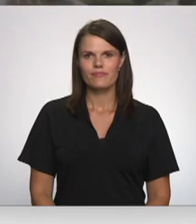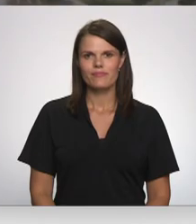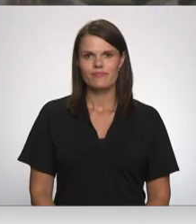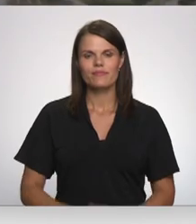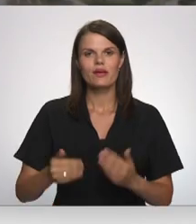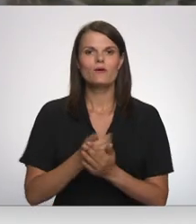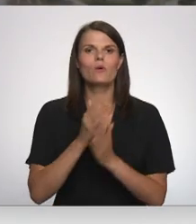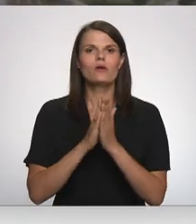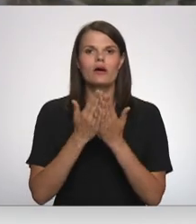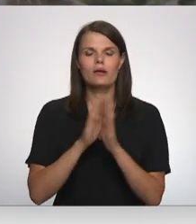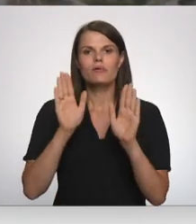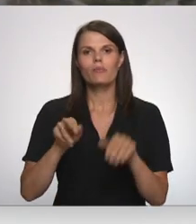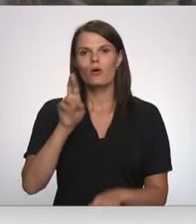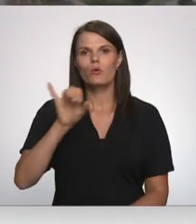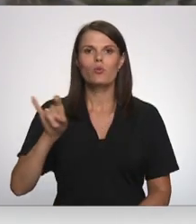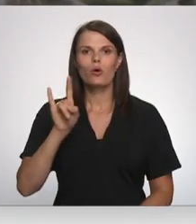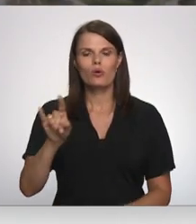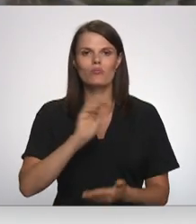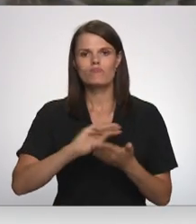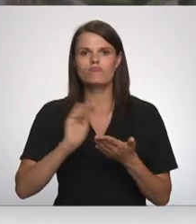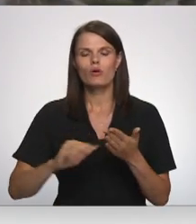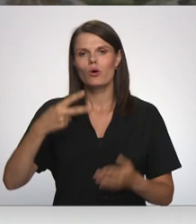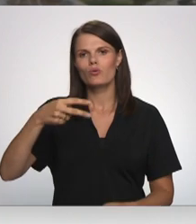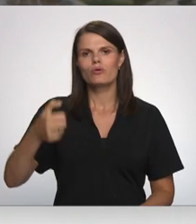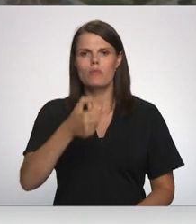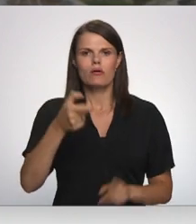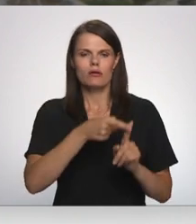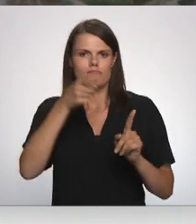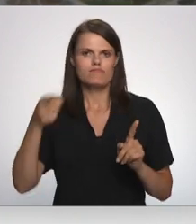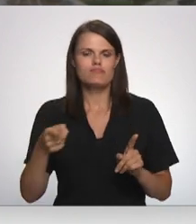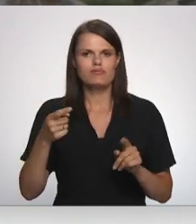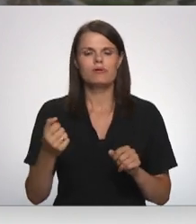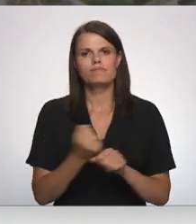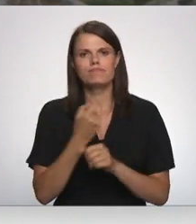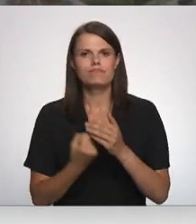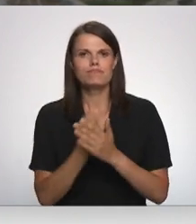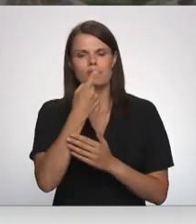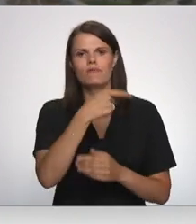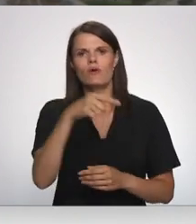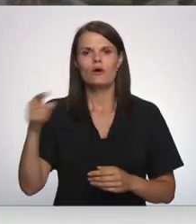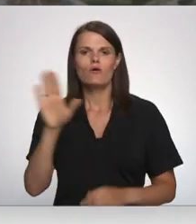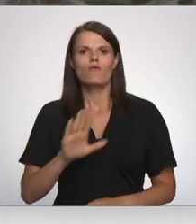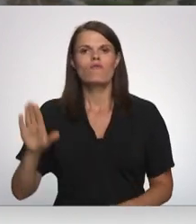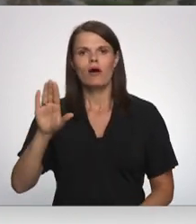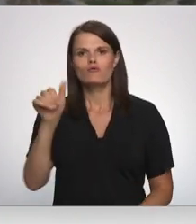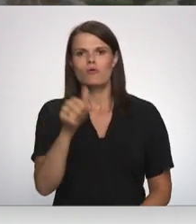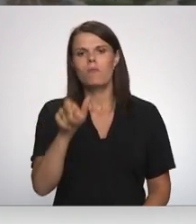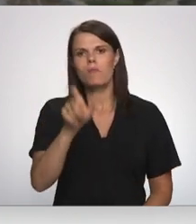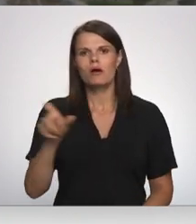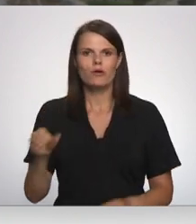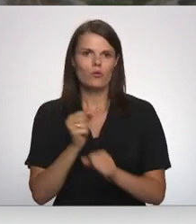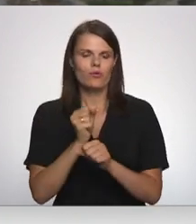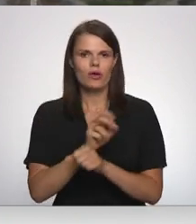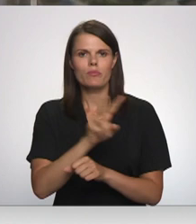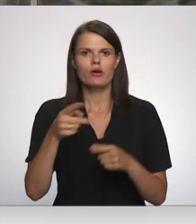Jaunā grāmatā par roju dokumentēti 20 gadu laikā tapuši vairāku valstu mākslinieku darbi, kas dažādās tehnikās